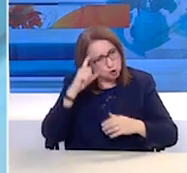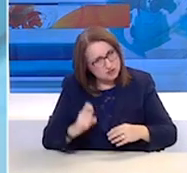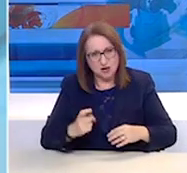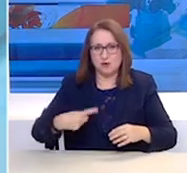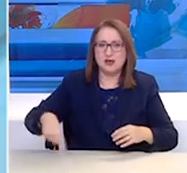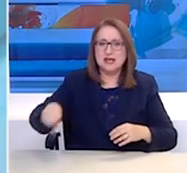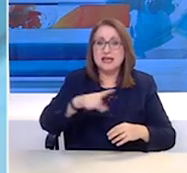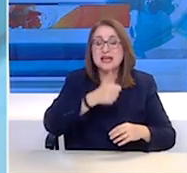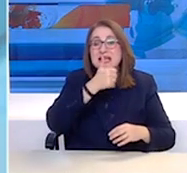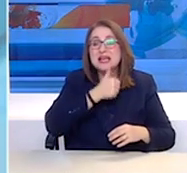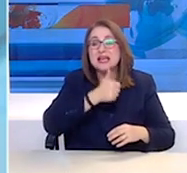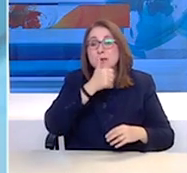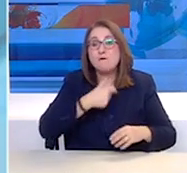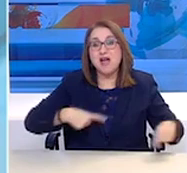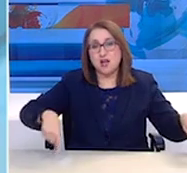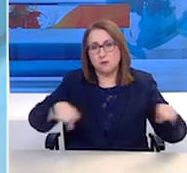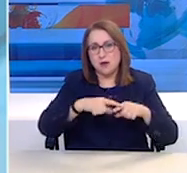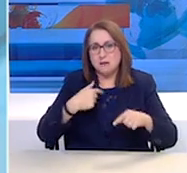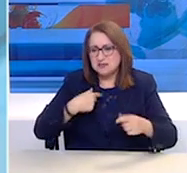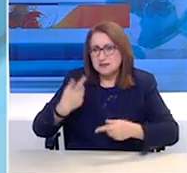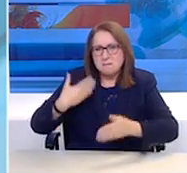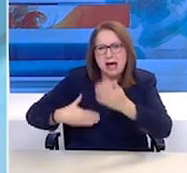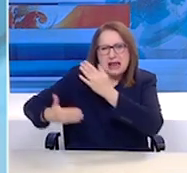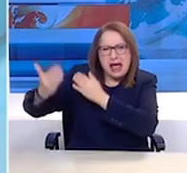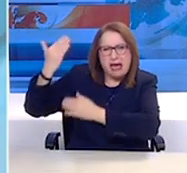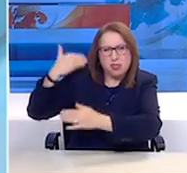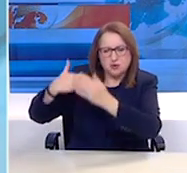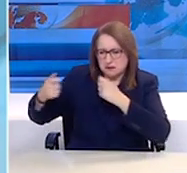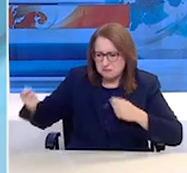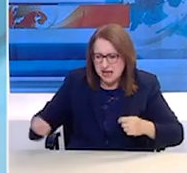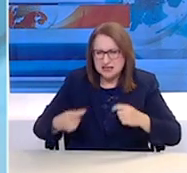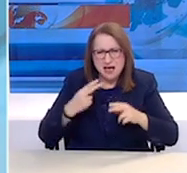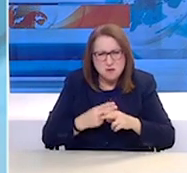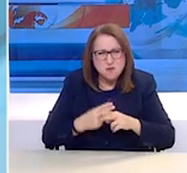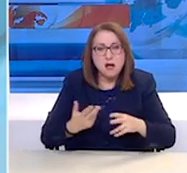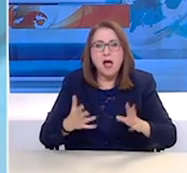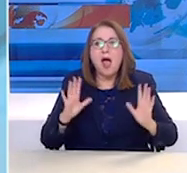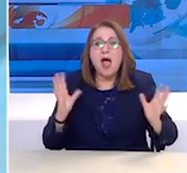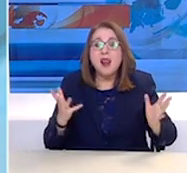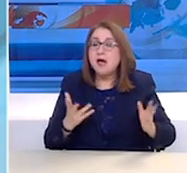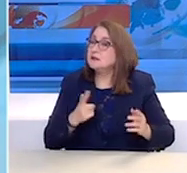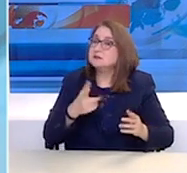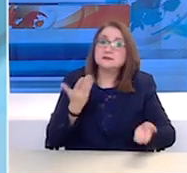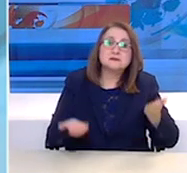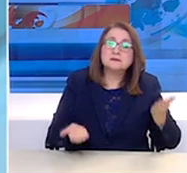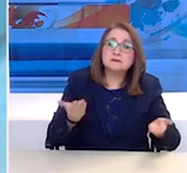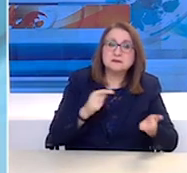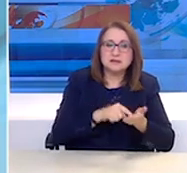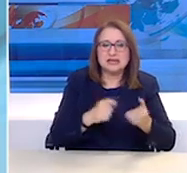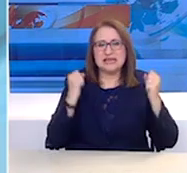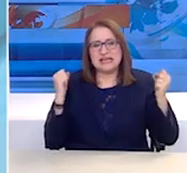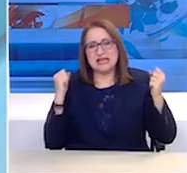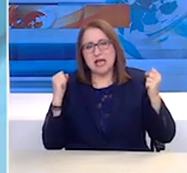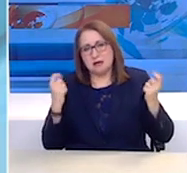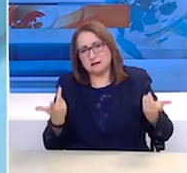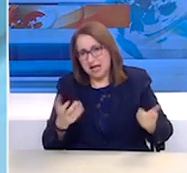προασπίσουμε ένα υπέρτερο αγαθό που δεν είναι άλλο από την υγεία. Αυτό δεν είναι διαπραγματεύσιμο και σίγουρα δεν έχουμε ανάγκη να μας το πει η αστυνομία, η οποία